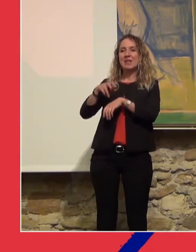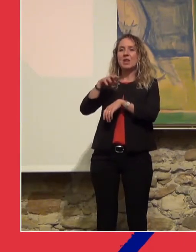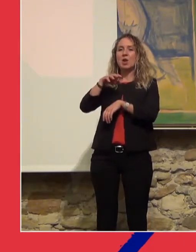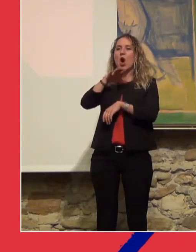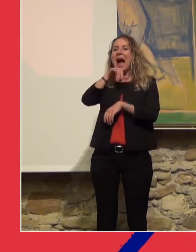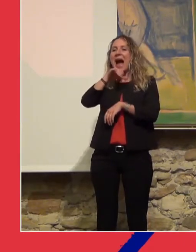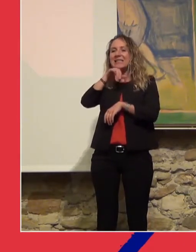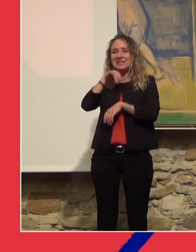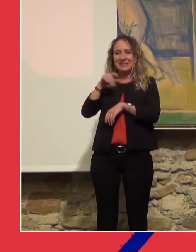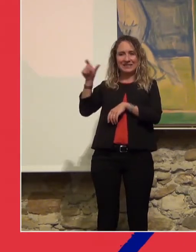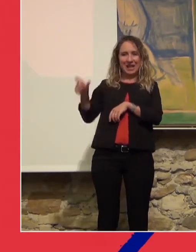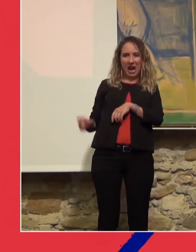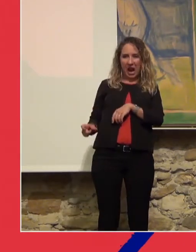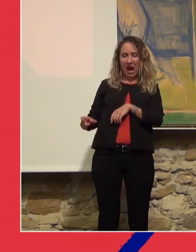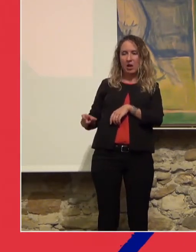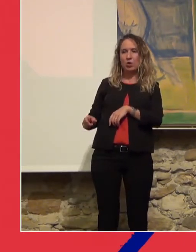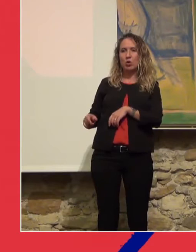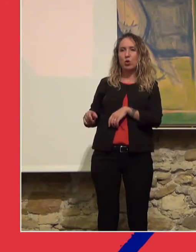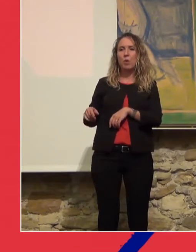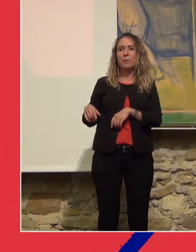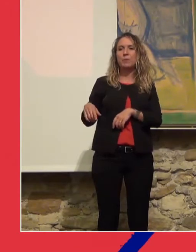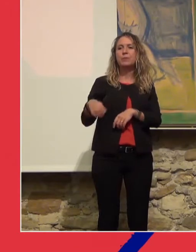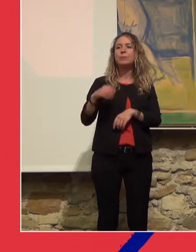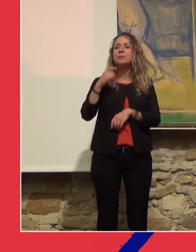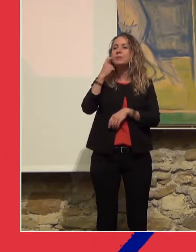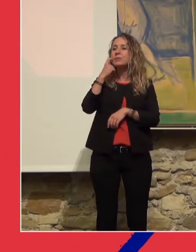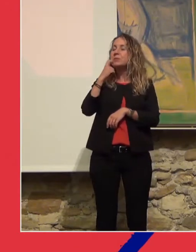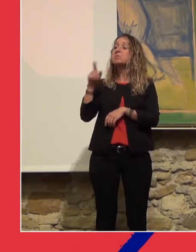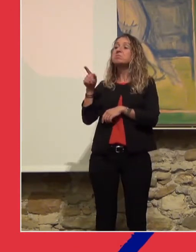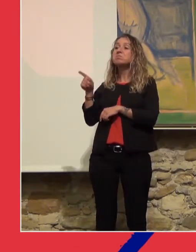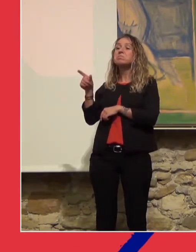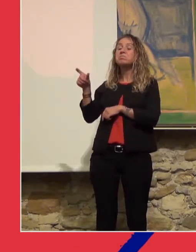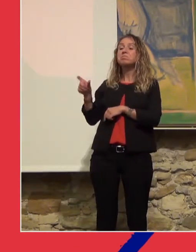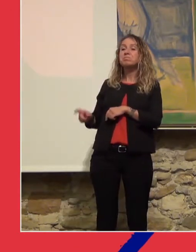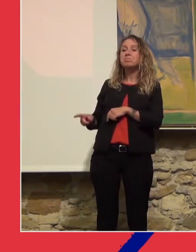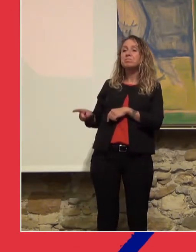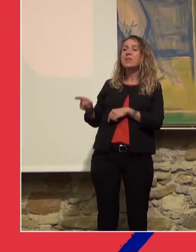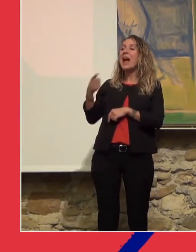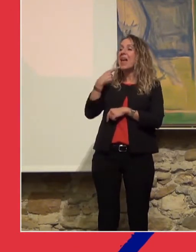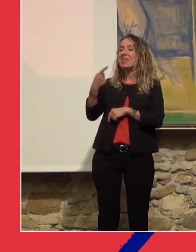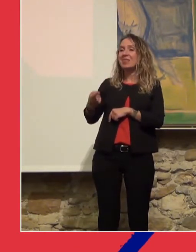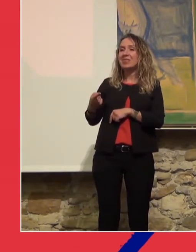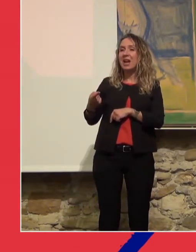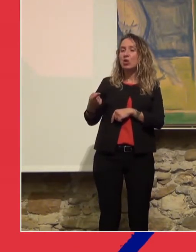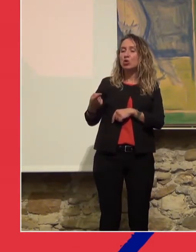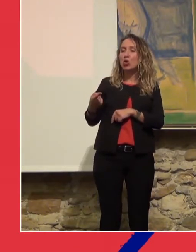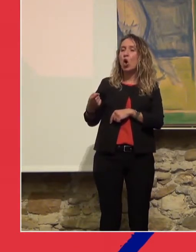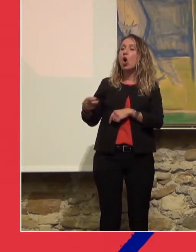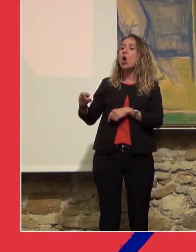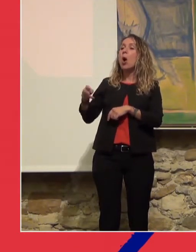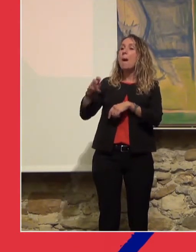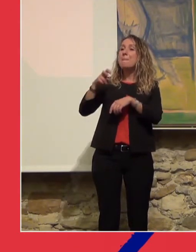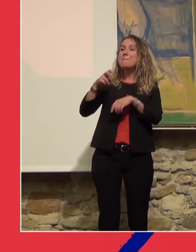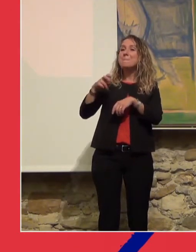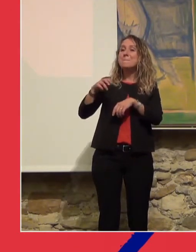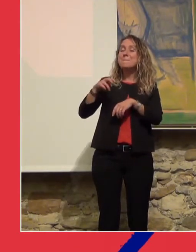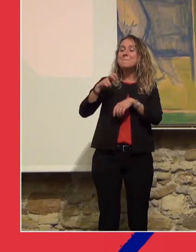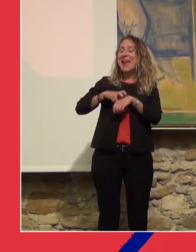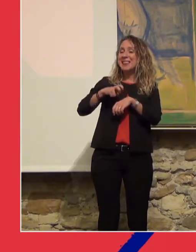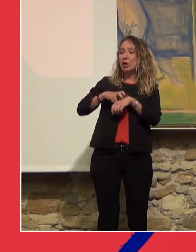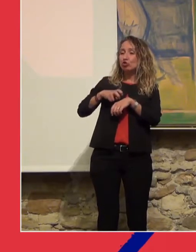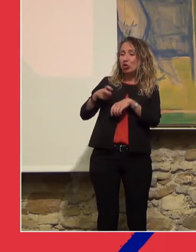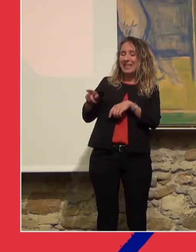ancora vivente, ha detto recentemente che la medicina non può abbandonare la cura delle anime